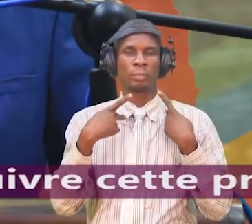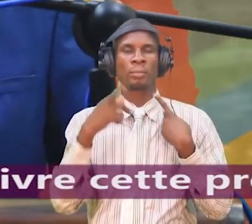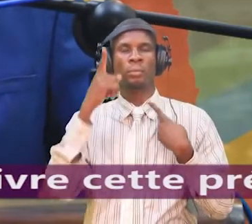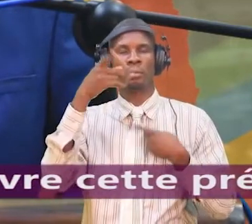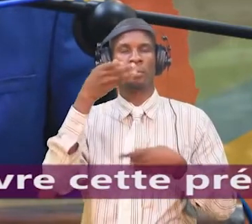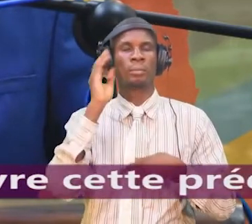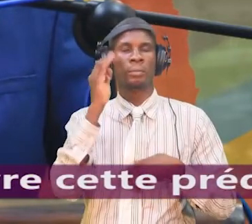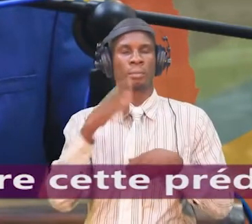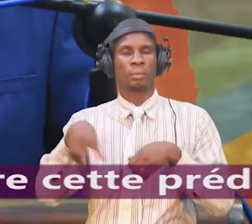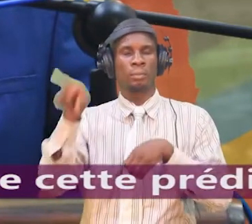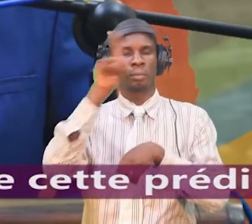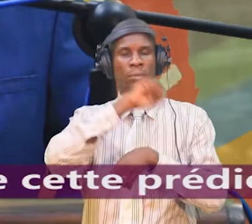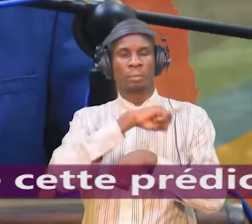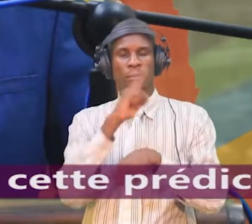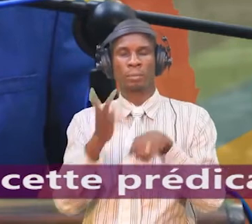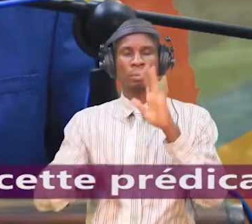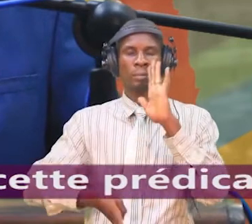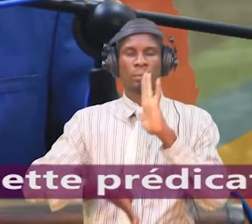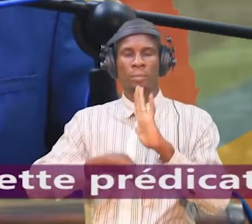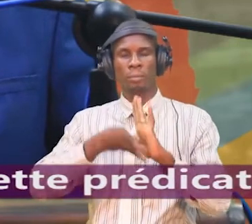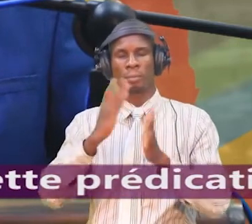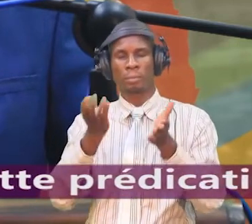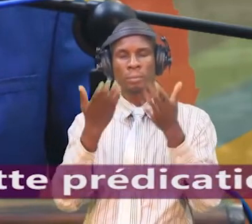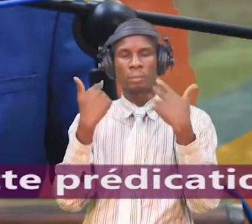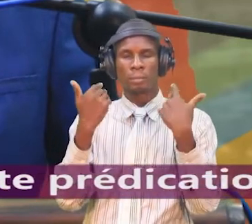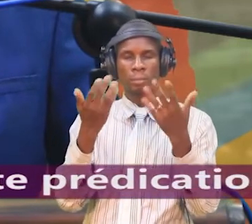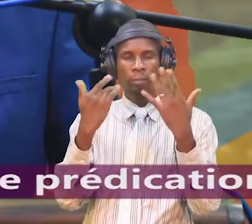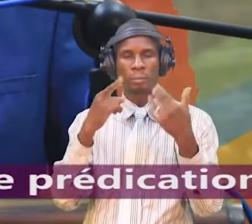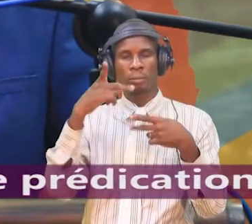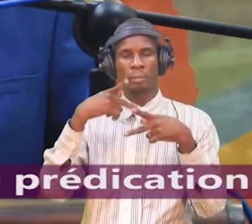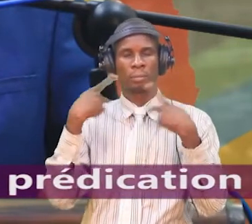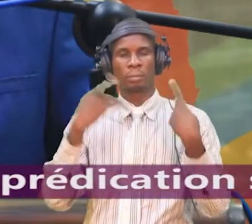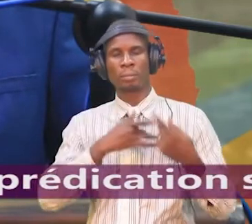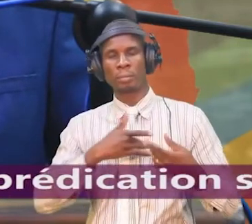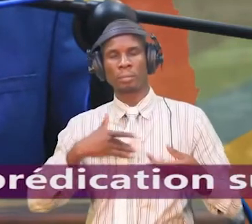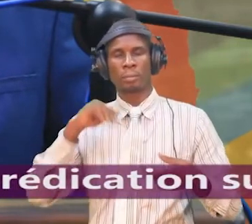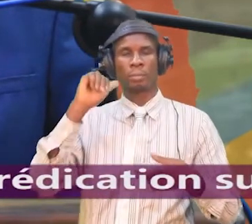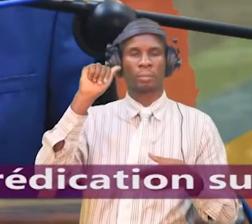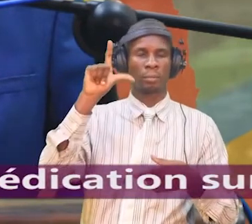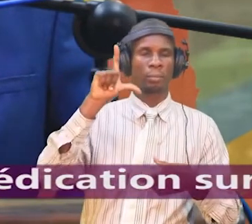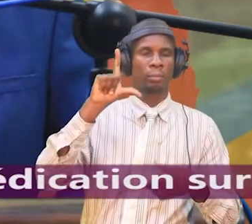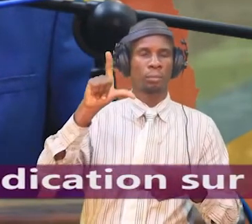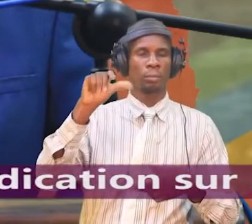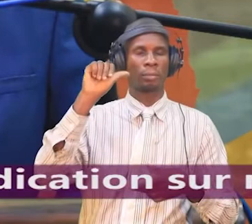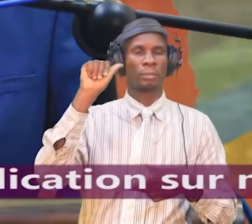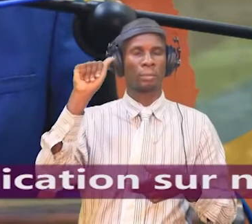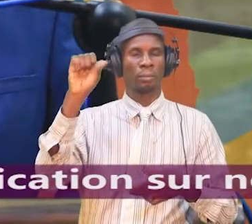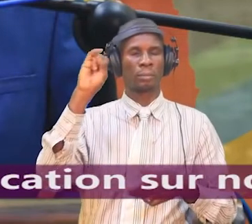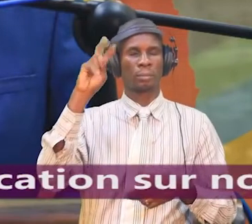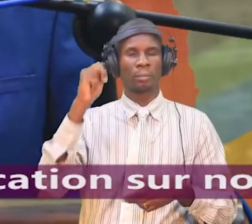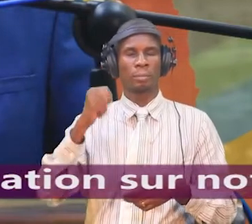nkolo. Na nzela ya moumbu na yo zali kosalela na kati ya baposo yo. Mobate limpate Alain